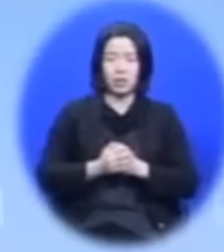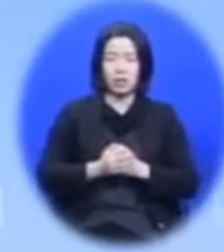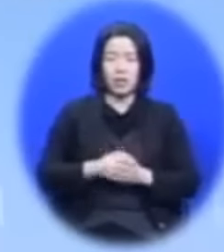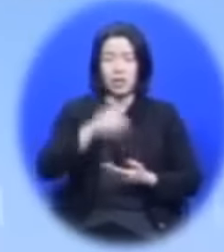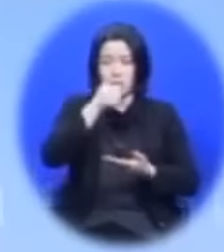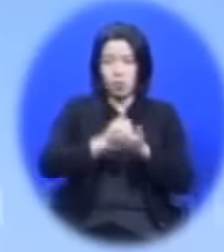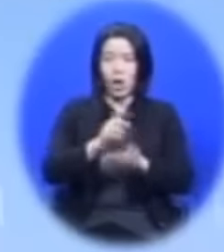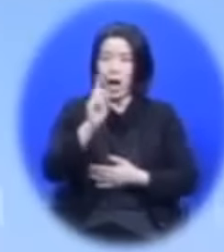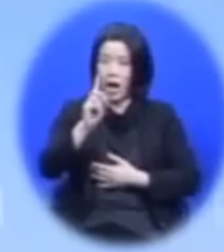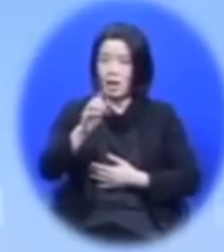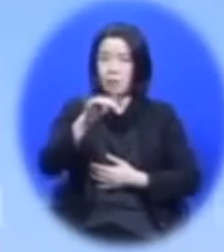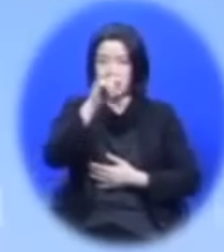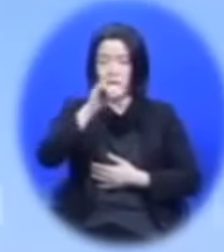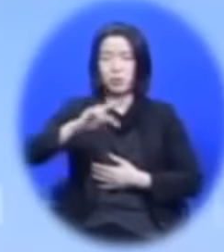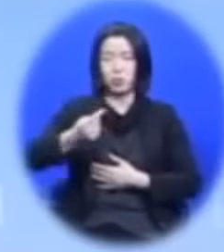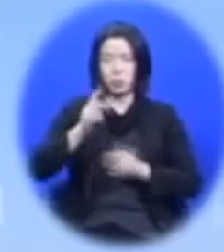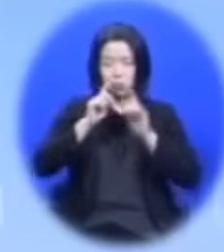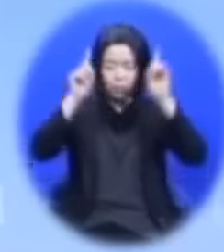지어도 지옥 가요.